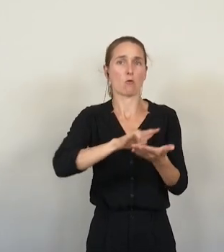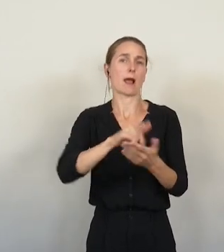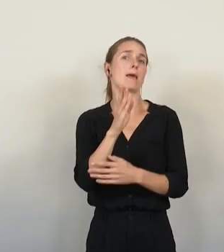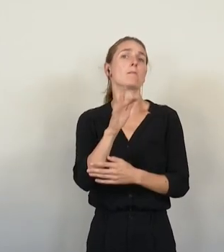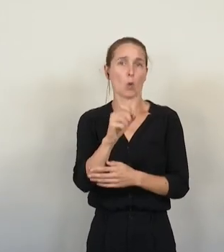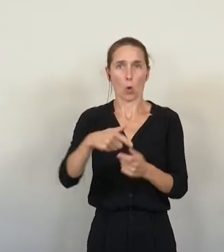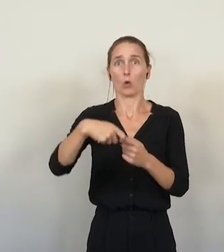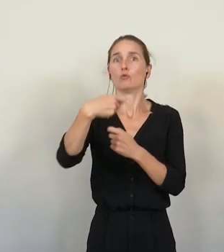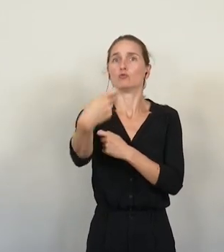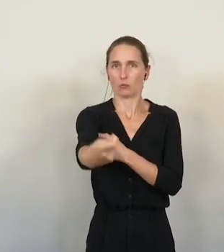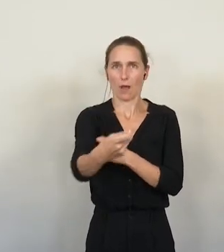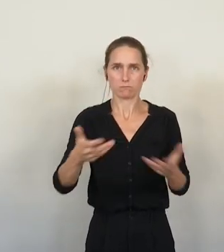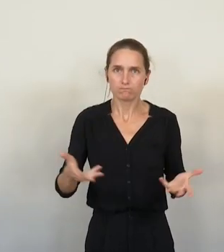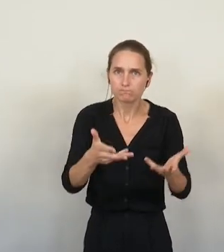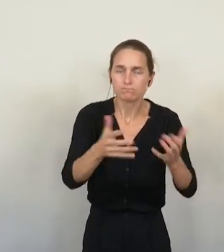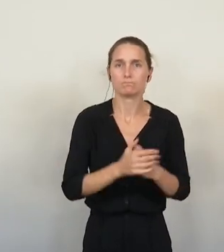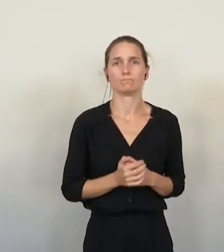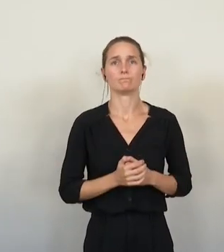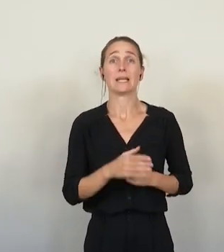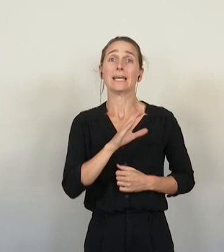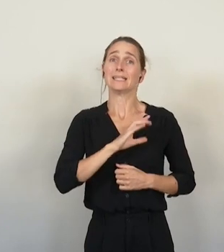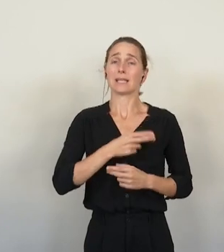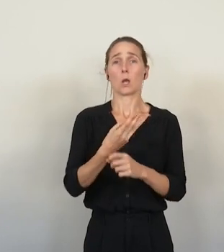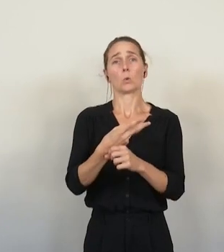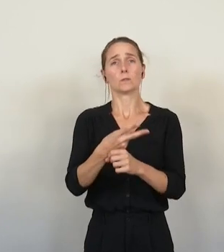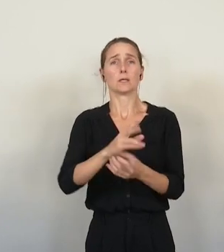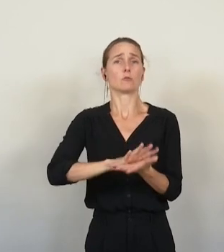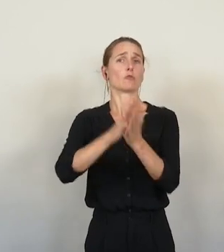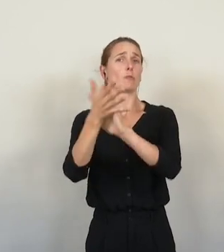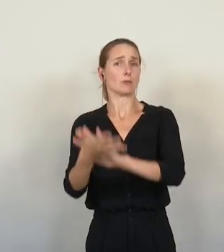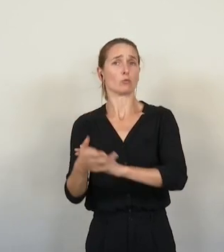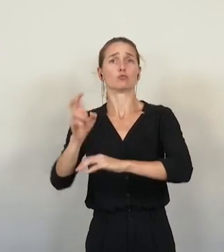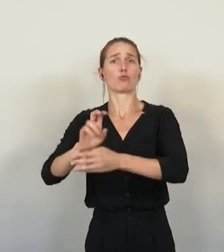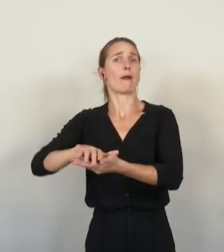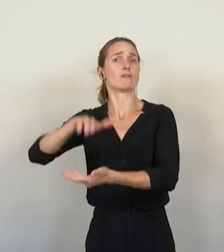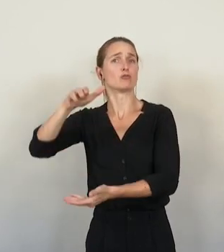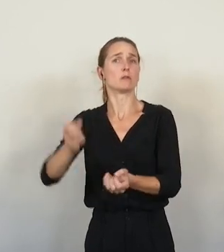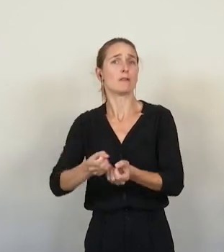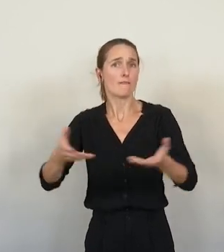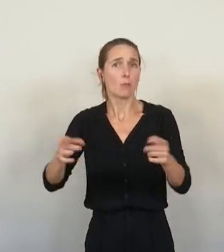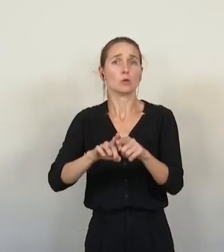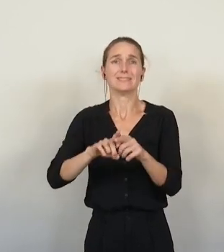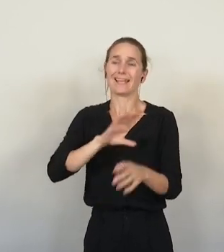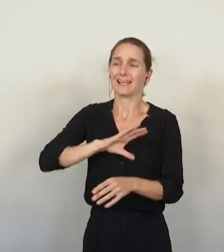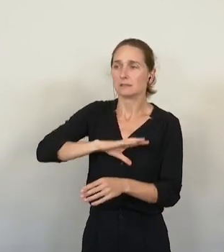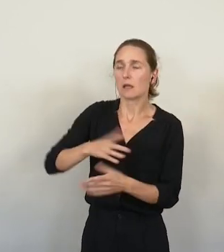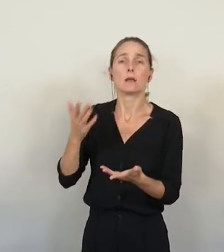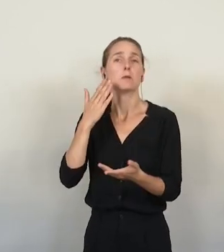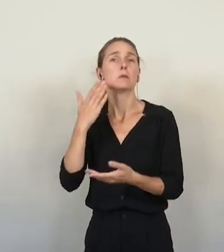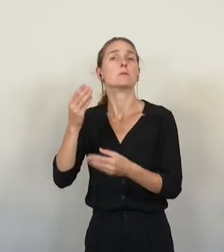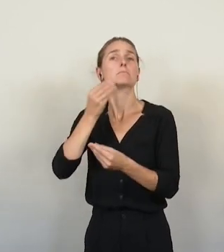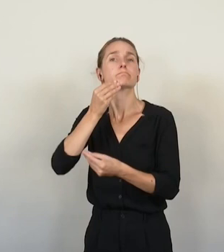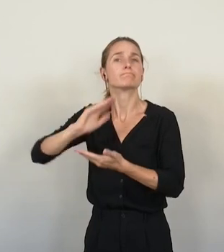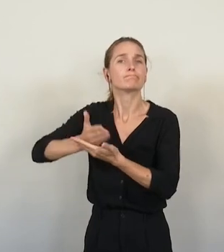favoriser développement des outils de transformation et de stockage d'étudier la faisabilité du recyclage massif des nutriments de soutenir toutes les